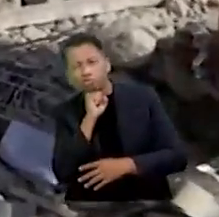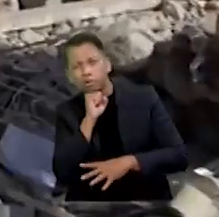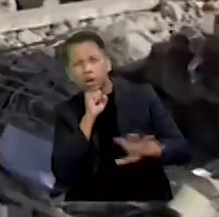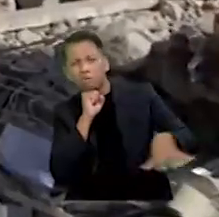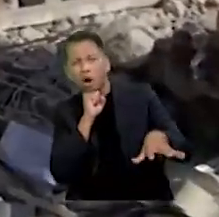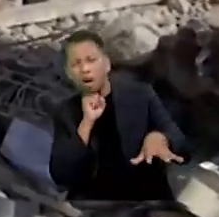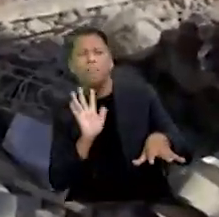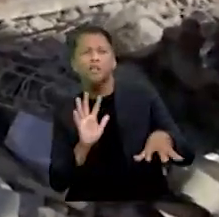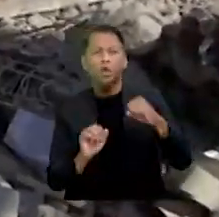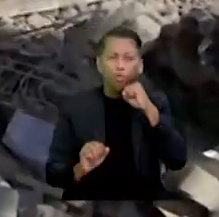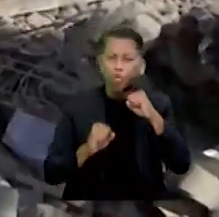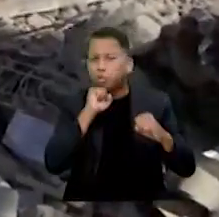untuk bisa